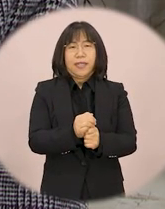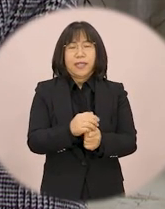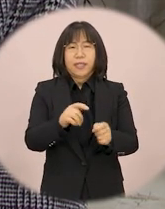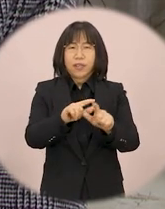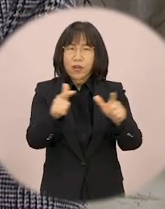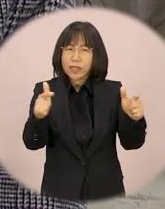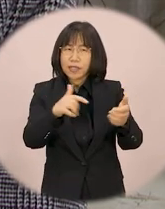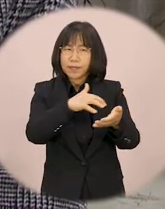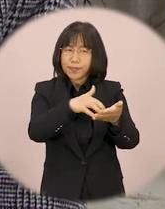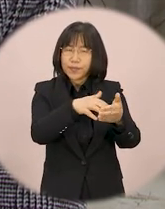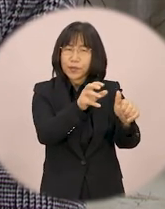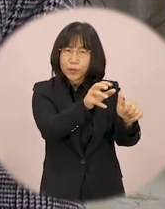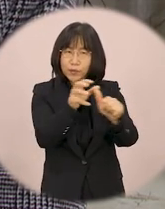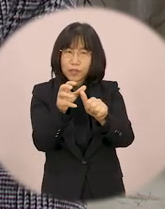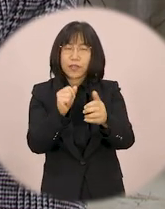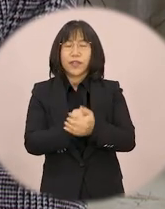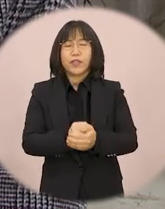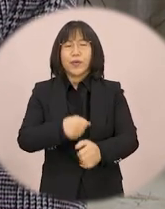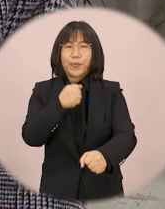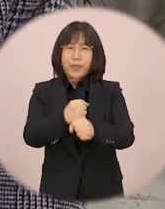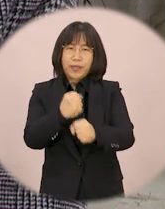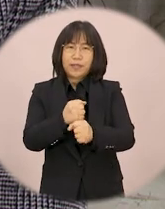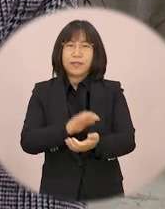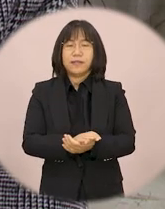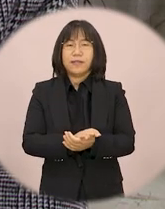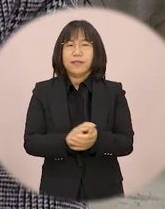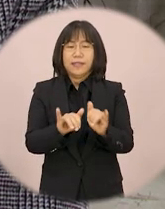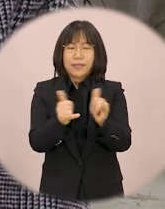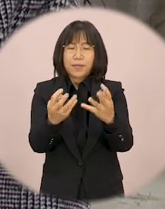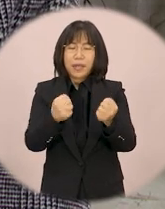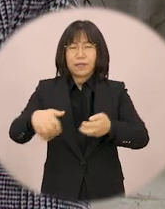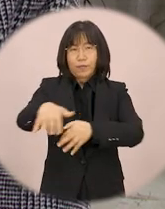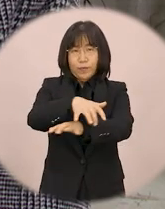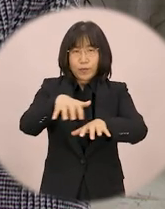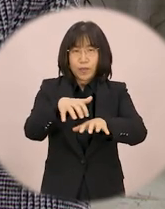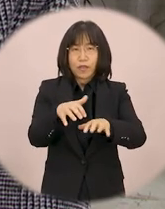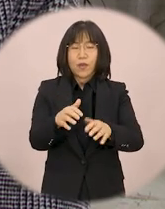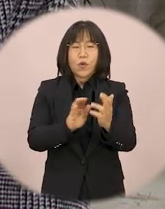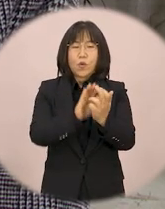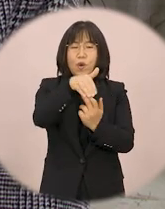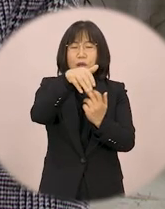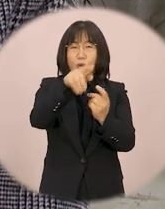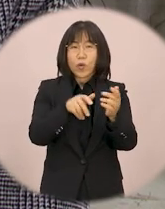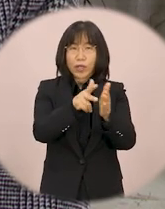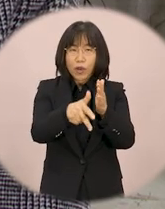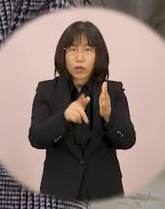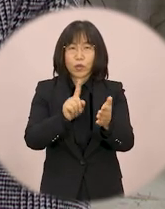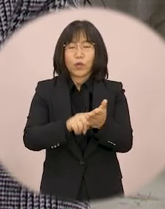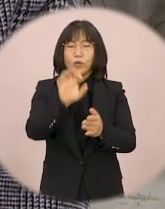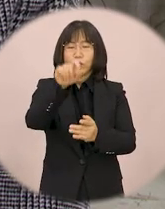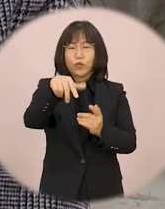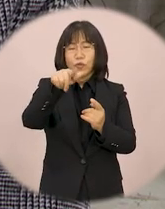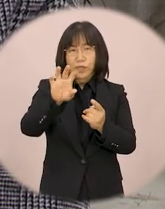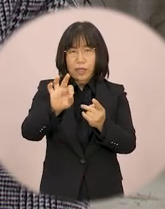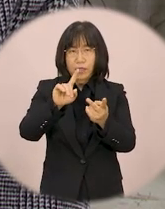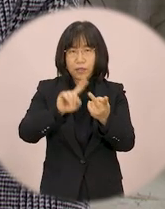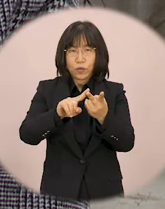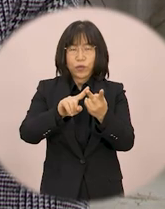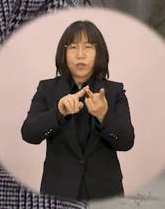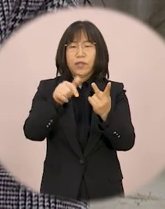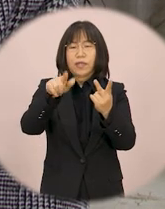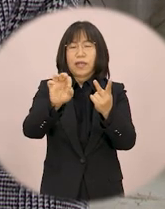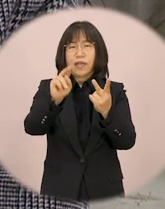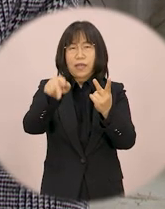활용해 환승 수요와 통학 수요를 감안해서 대상지를 선정했습니다. 이동 인구가 많은 화곡역을 비롯해 우장산역,